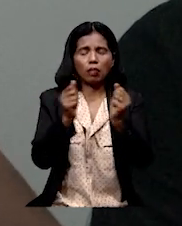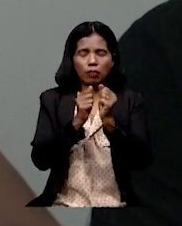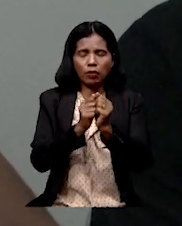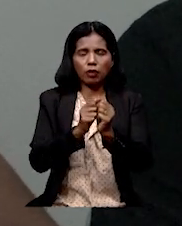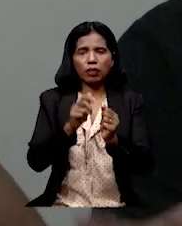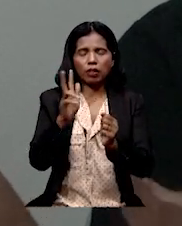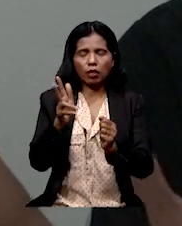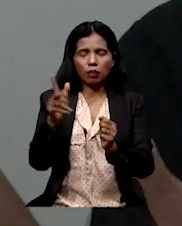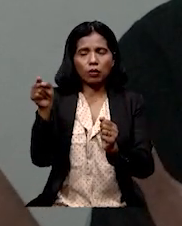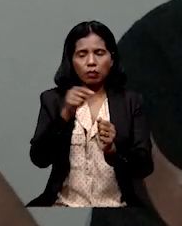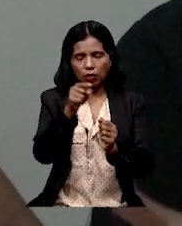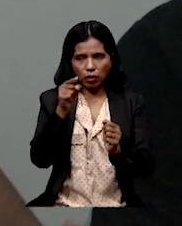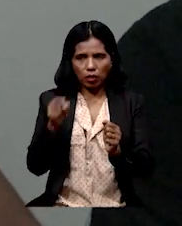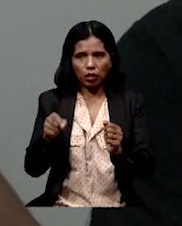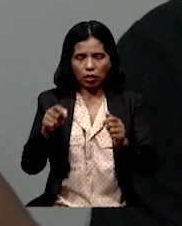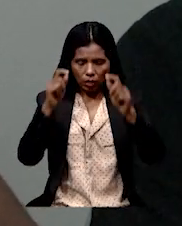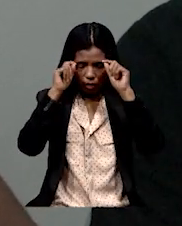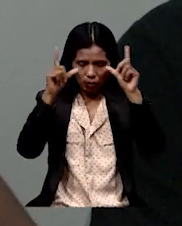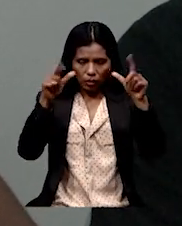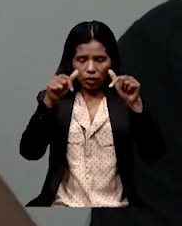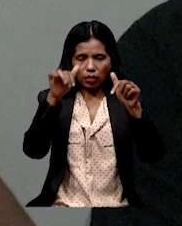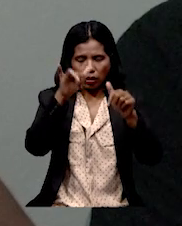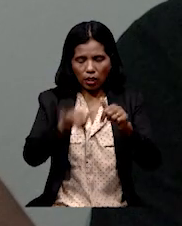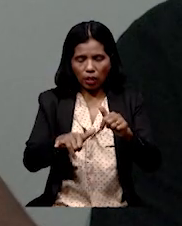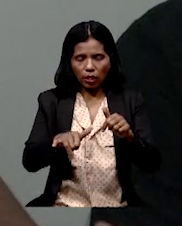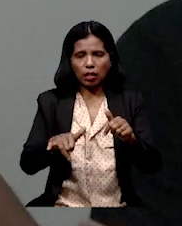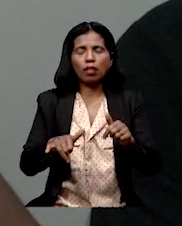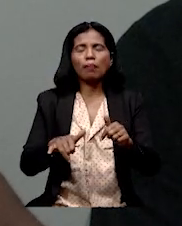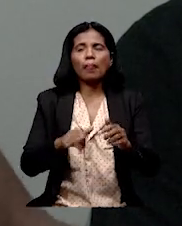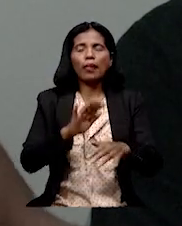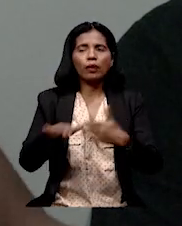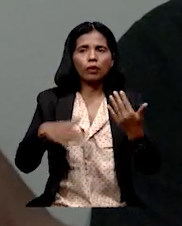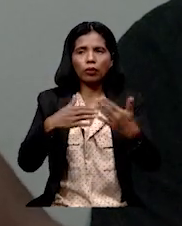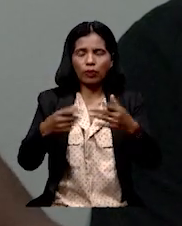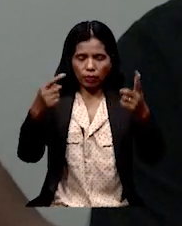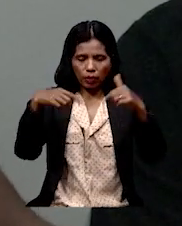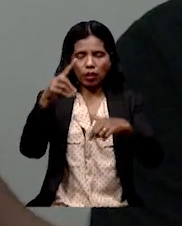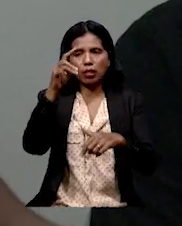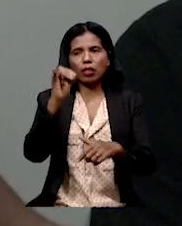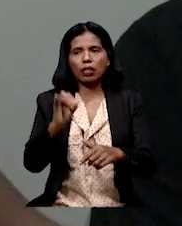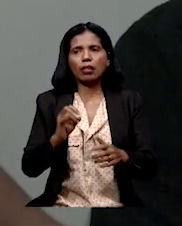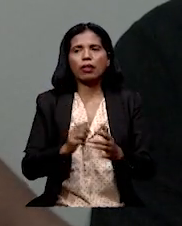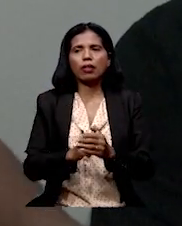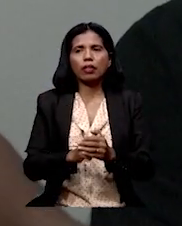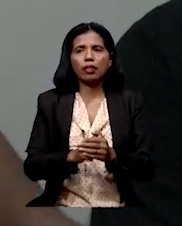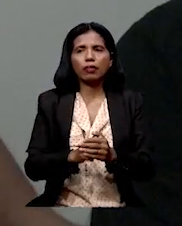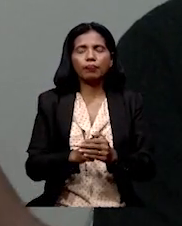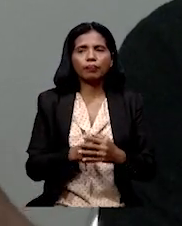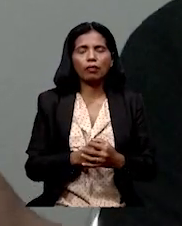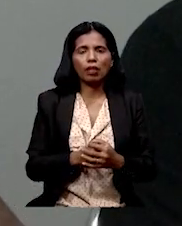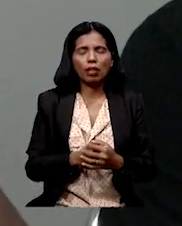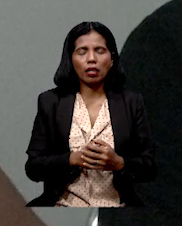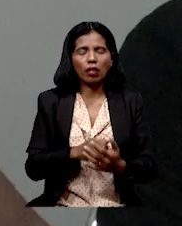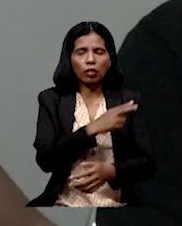30% si populasaun timor ne hela capital dili potu tutu ne mai dili tratamento ambulatorio bajo